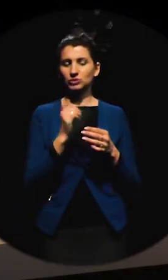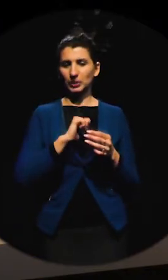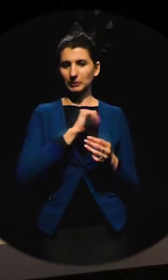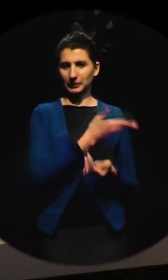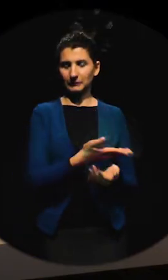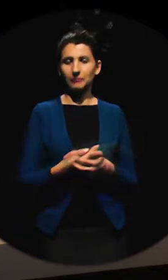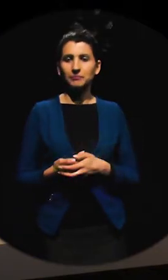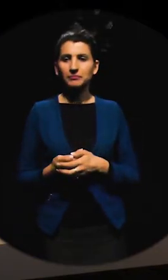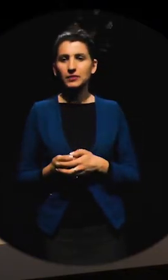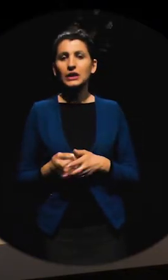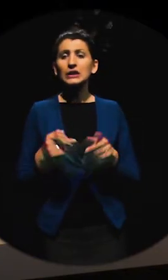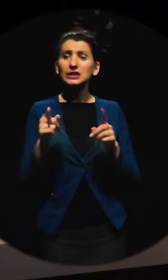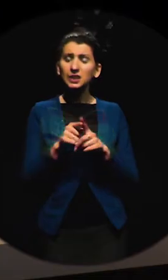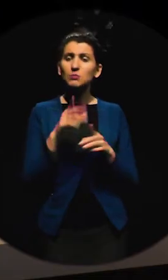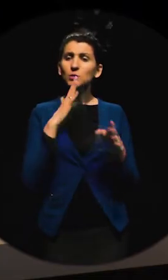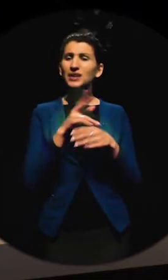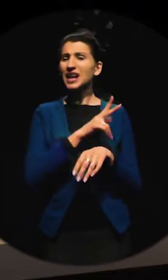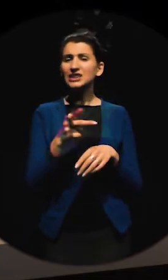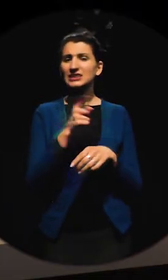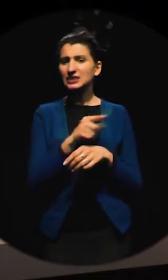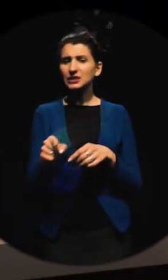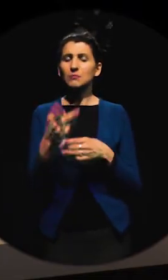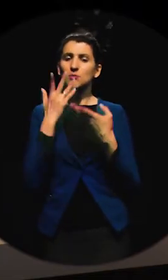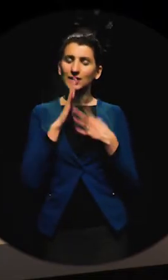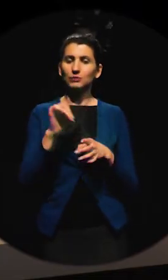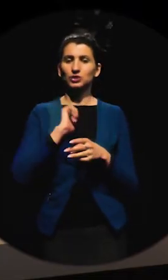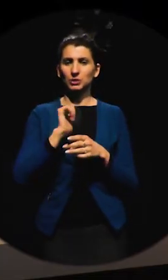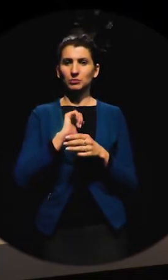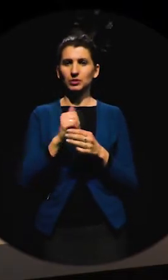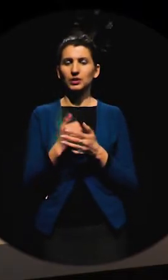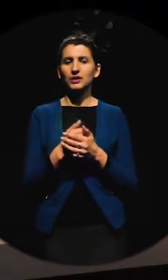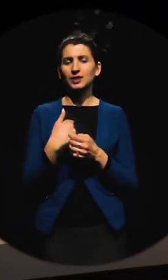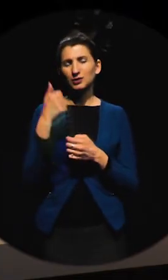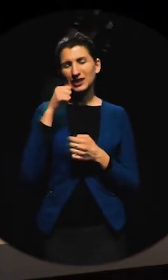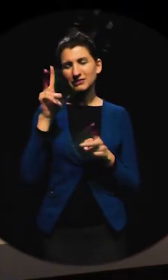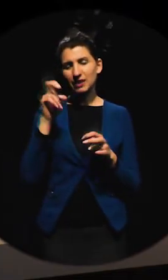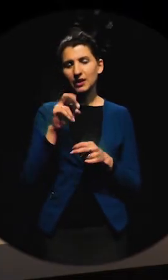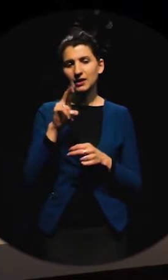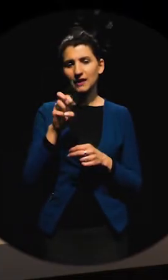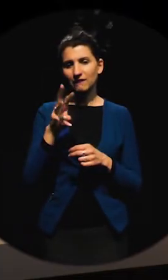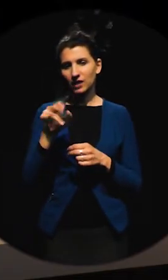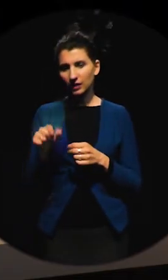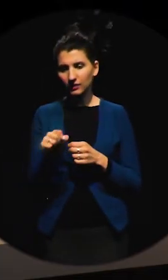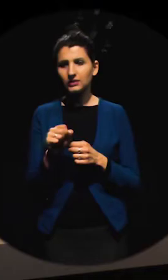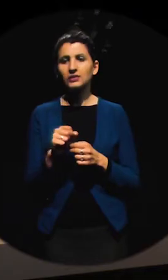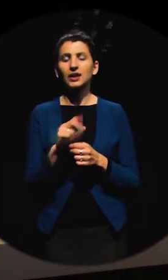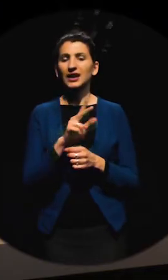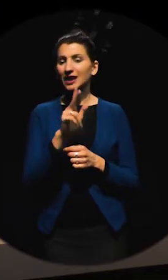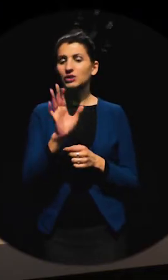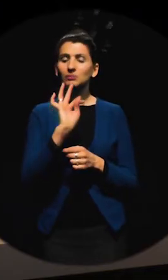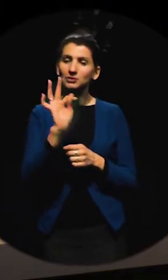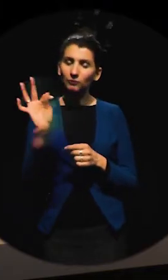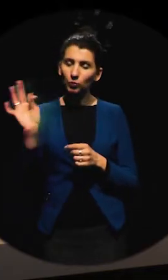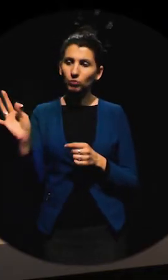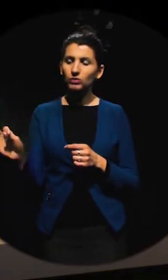żeby każdy z nich jak gdyby przedstawił siebie. To jest rewia, nazywam to rewią, może nie koncertem, tylko rewią, w której każdy ma swój